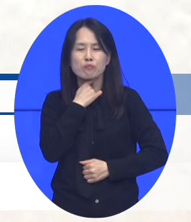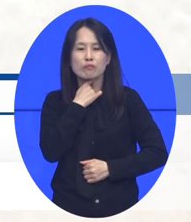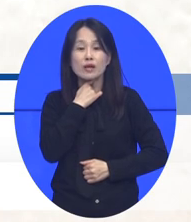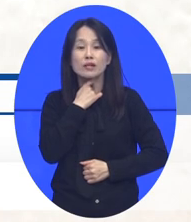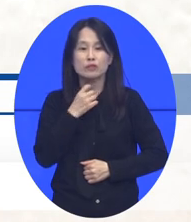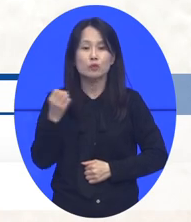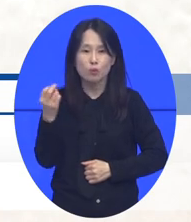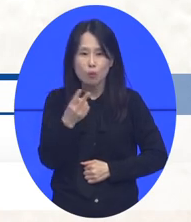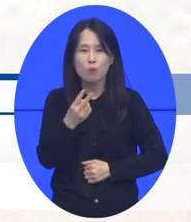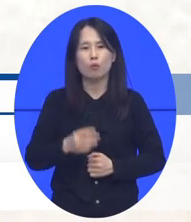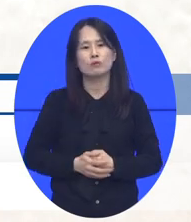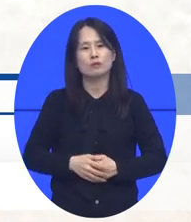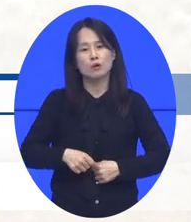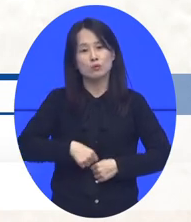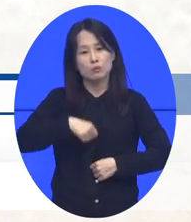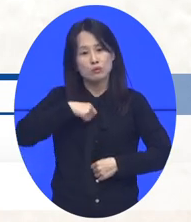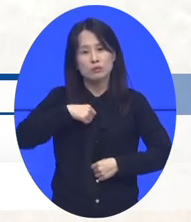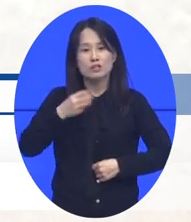하고, 사실은